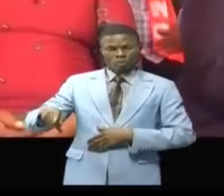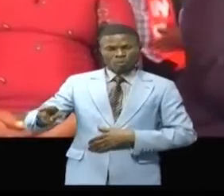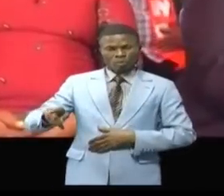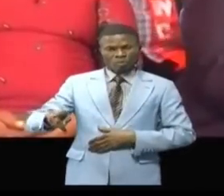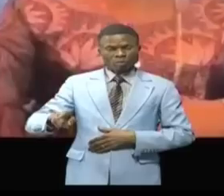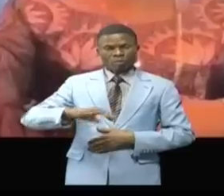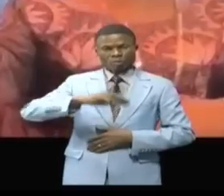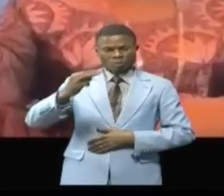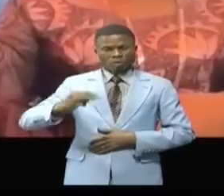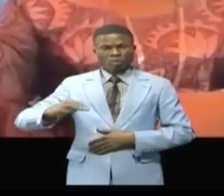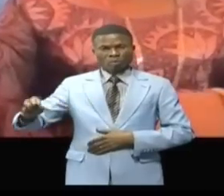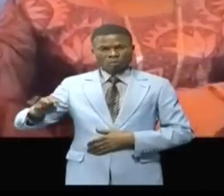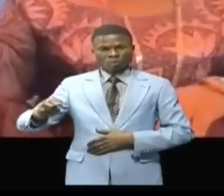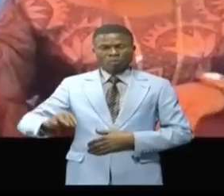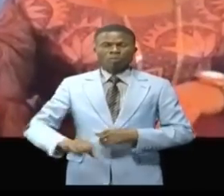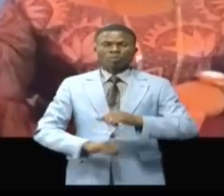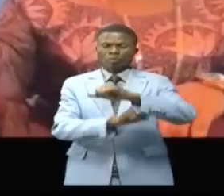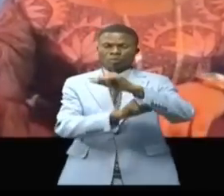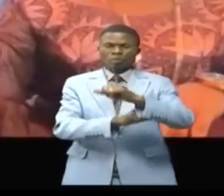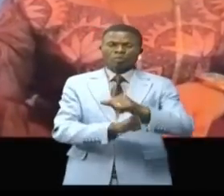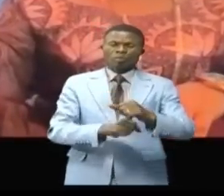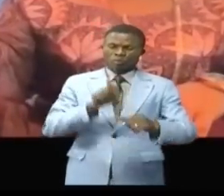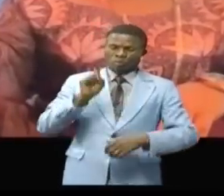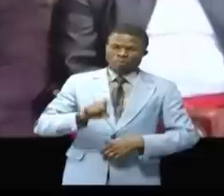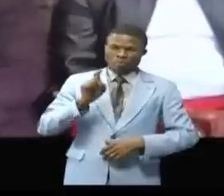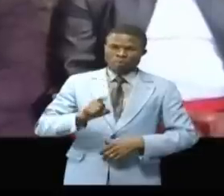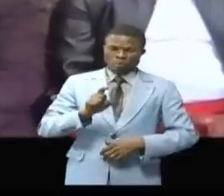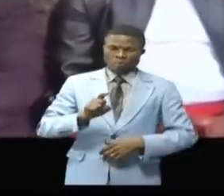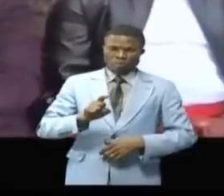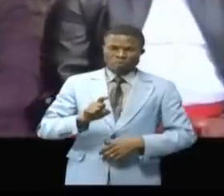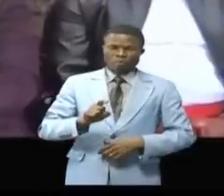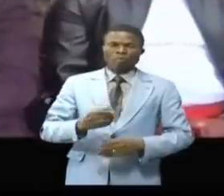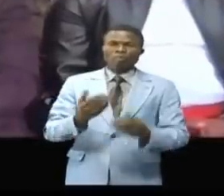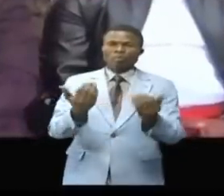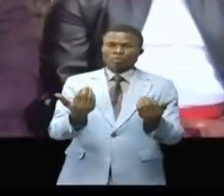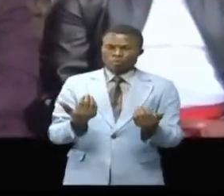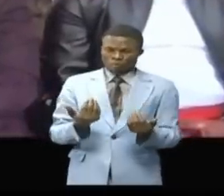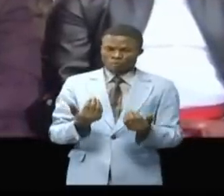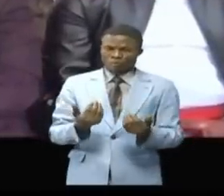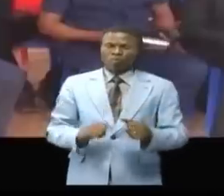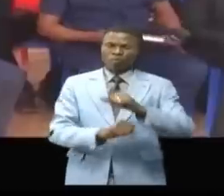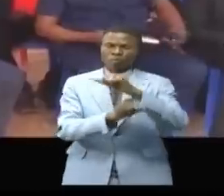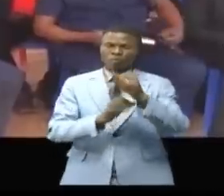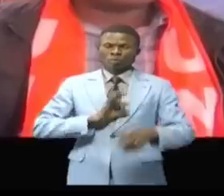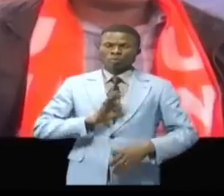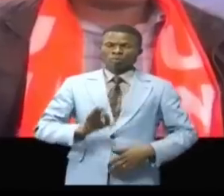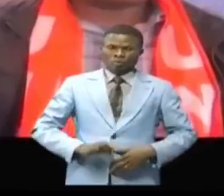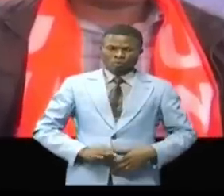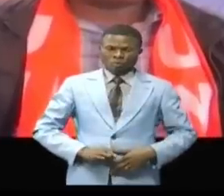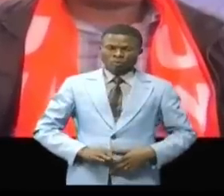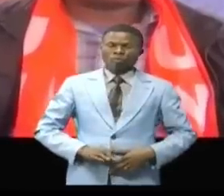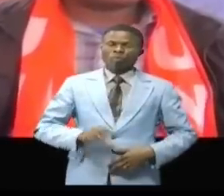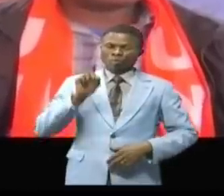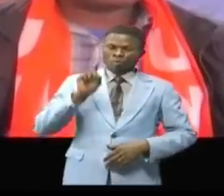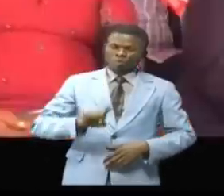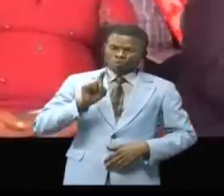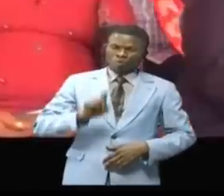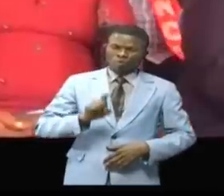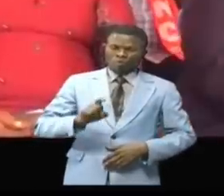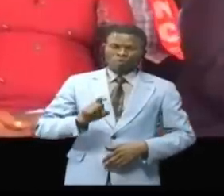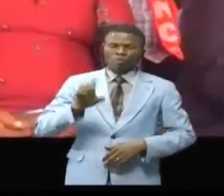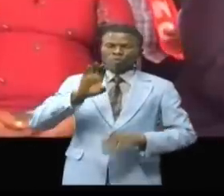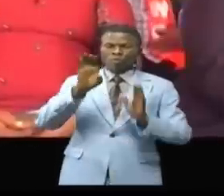cette manière, Afanidis Mangala voudrait matérialiser la volonté du chef de l'État Félix Tshisekedi, qui ne gère que par des